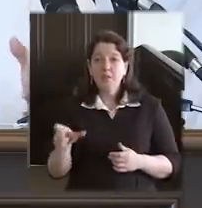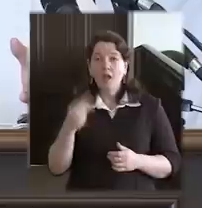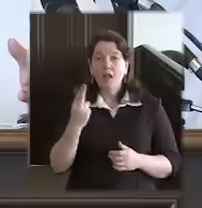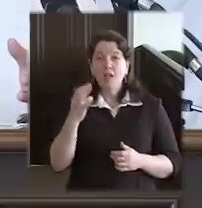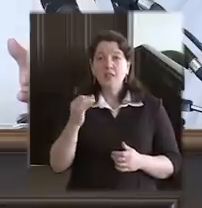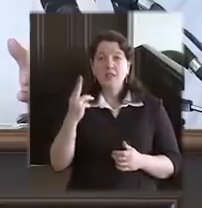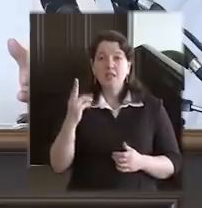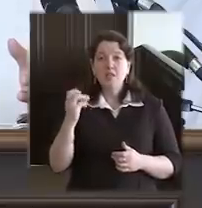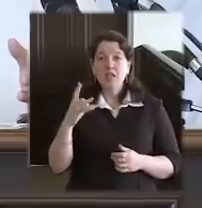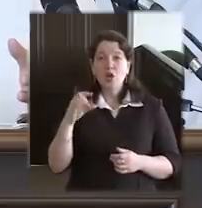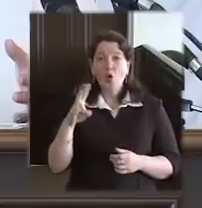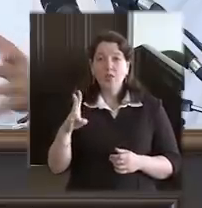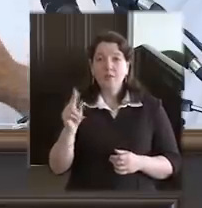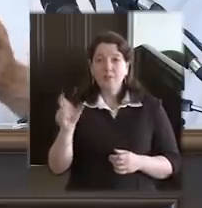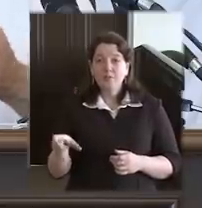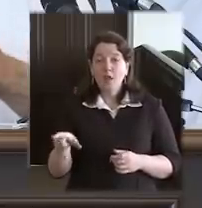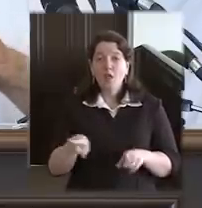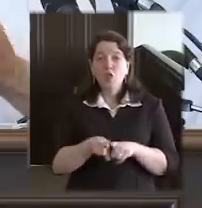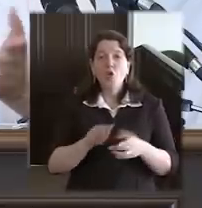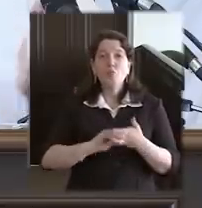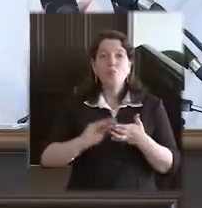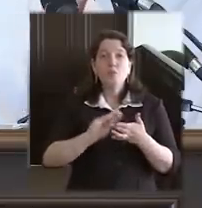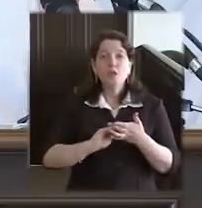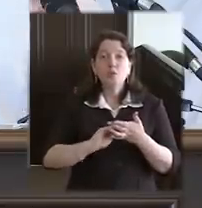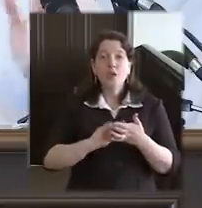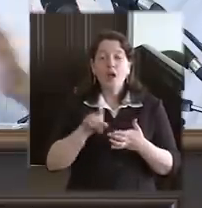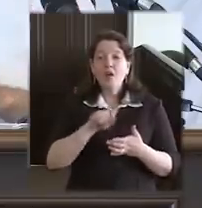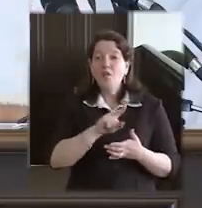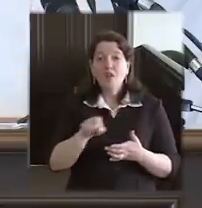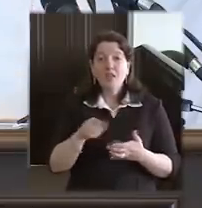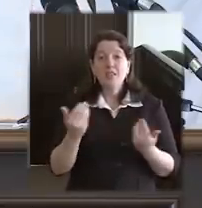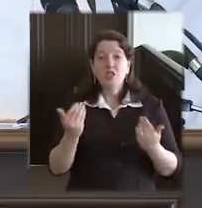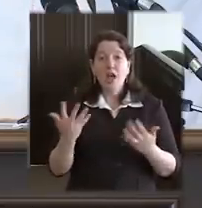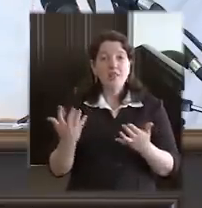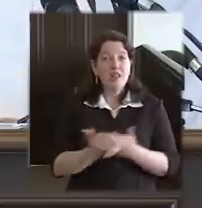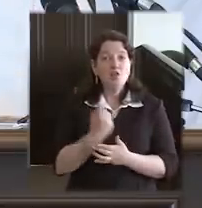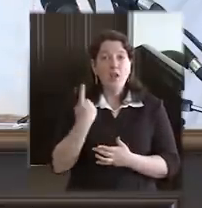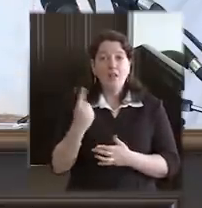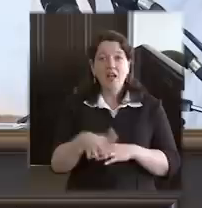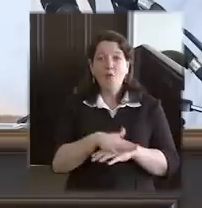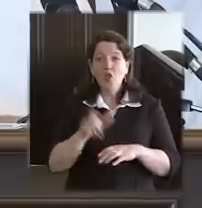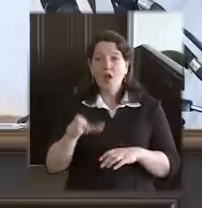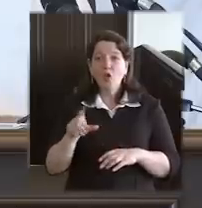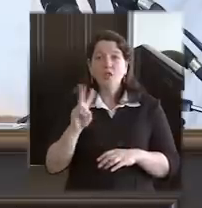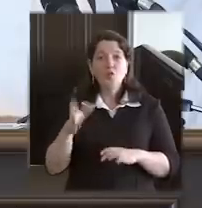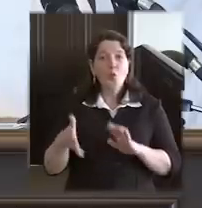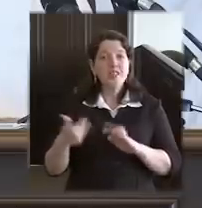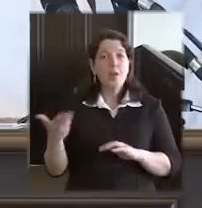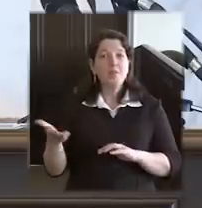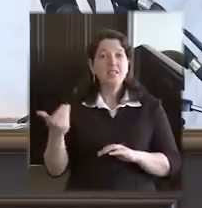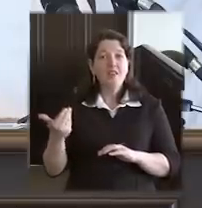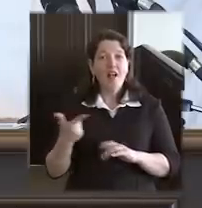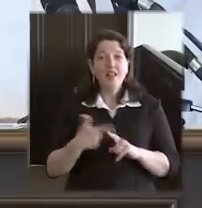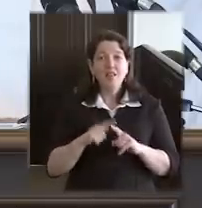они пишут? Вы не найдете ни одного народа, пишут они, в котором бы не